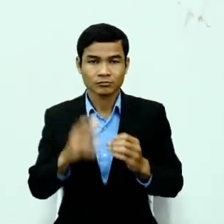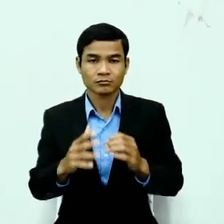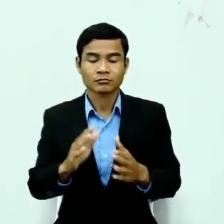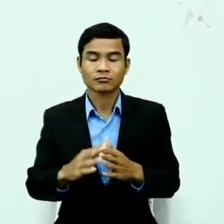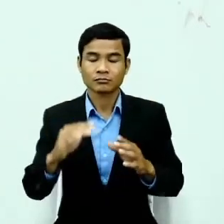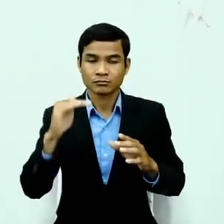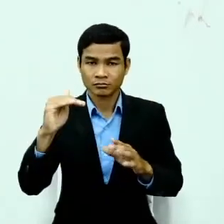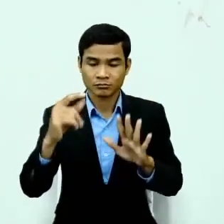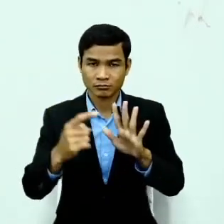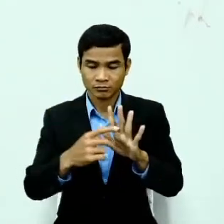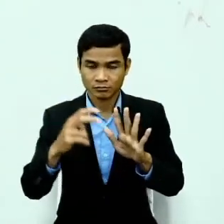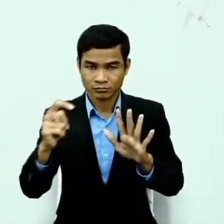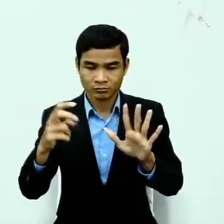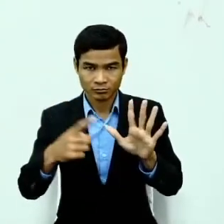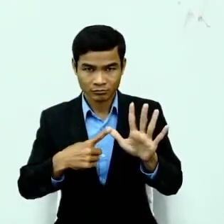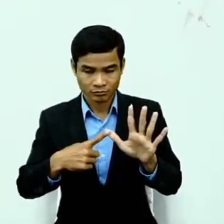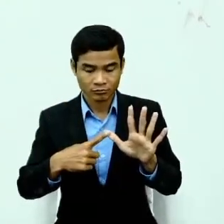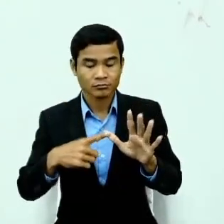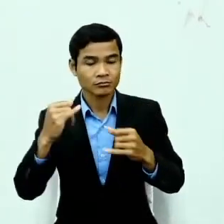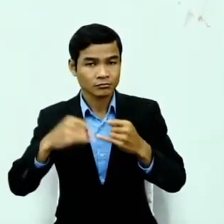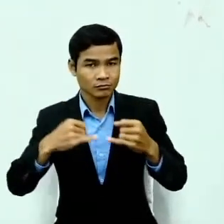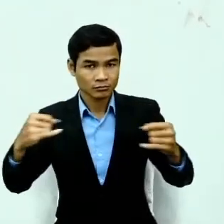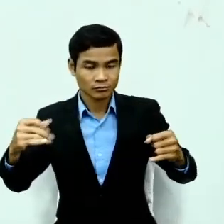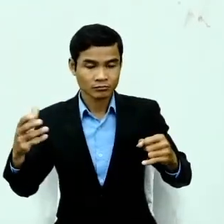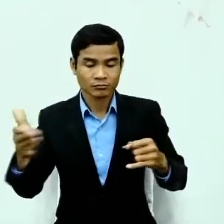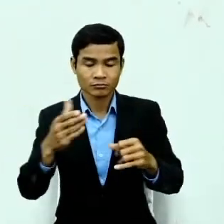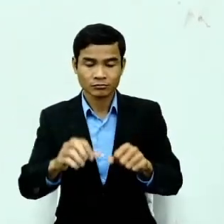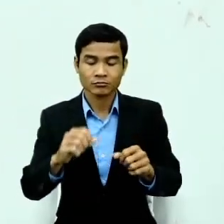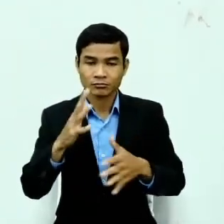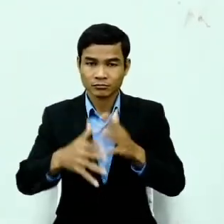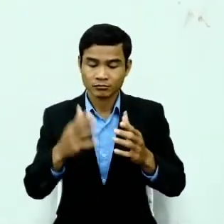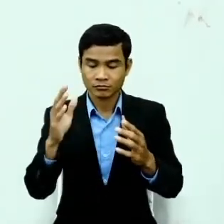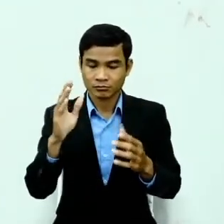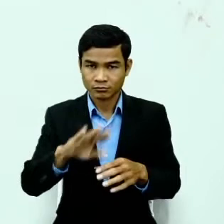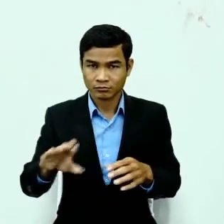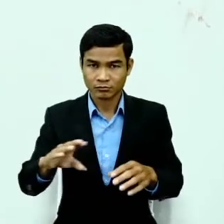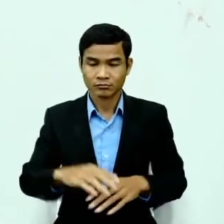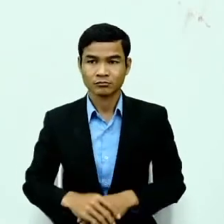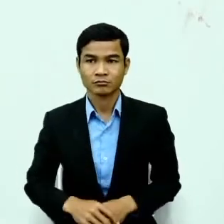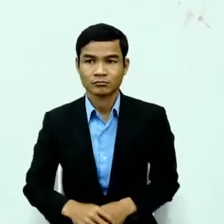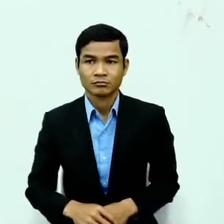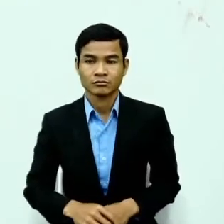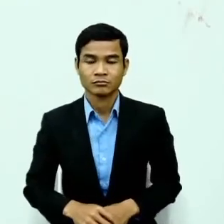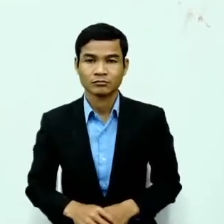sô khá ca ẩm bò con ăn bài khuôn ấy